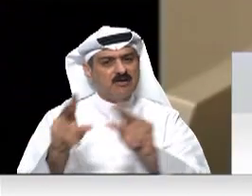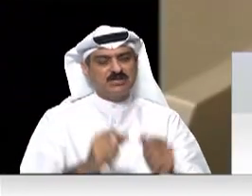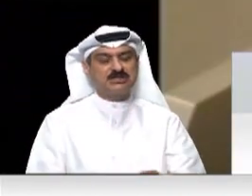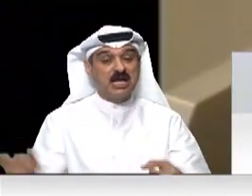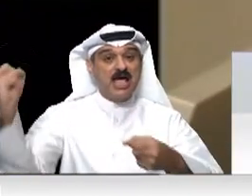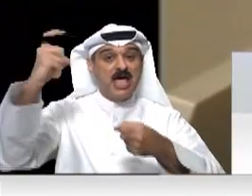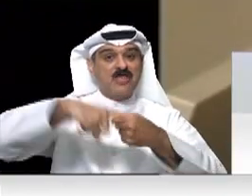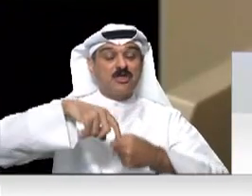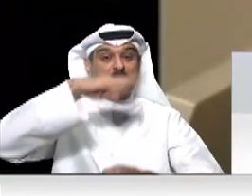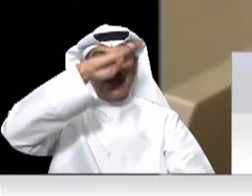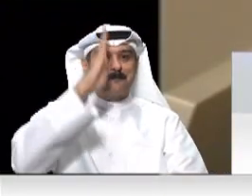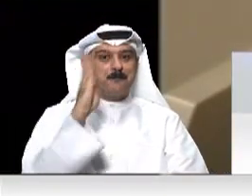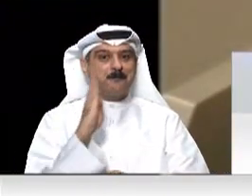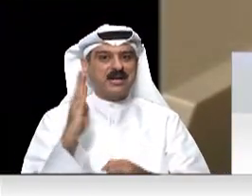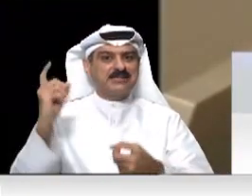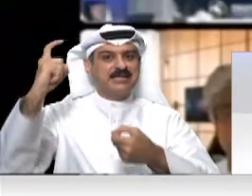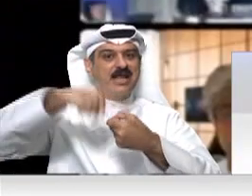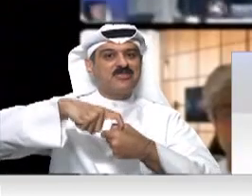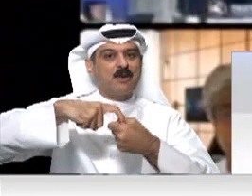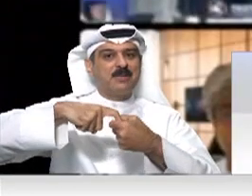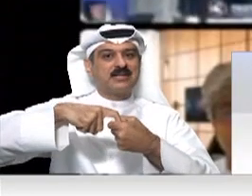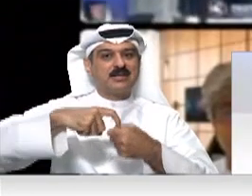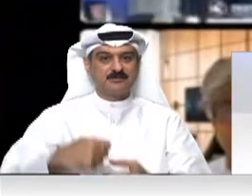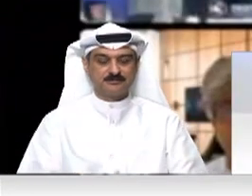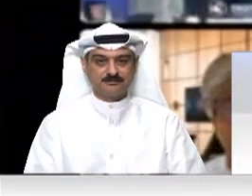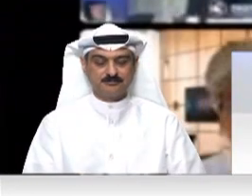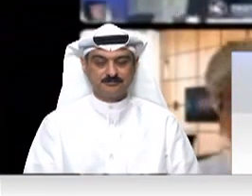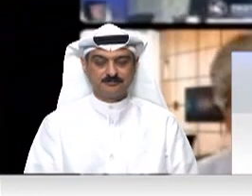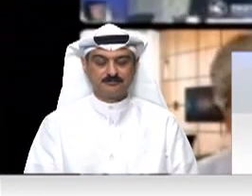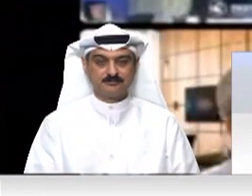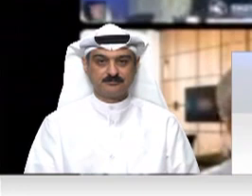إلى تحالف أوبك بلس.